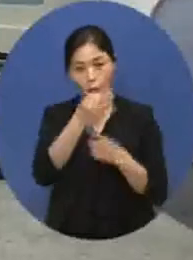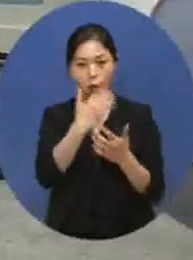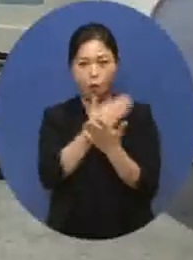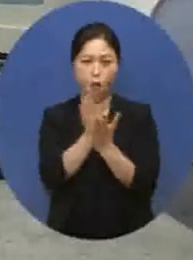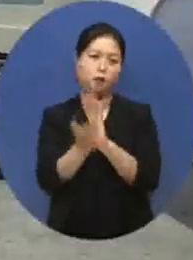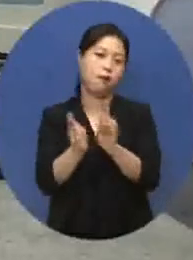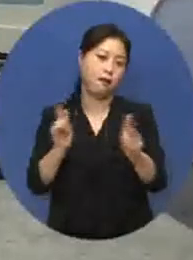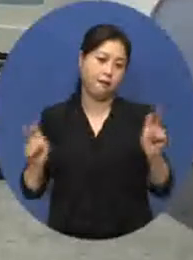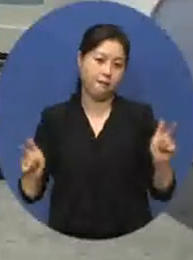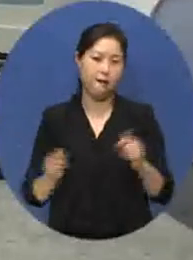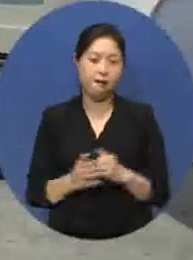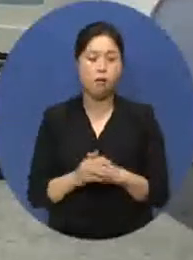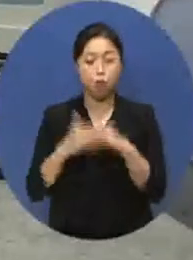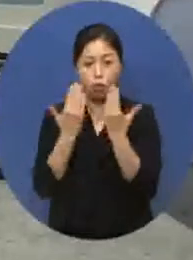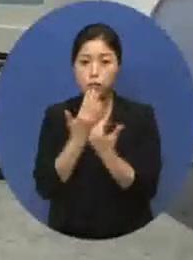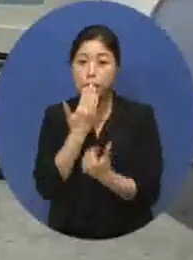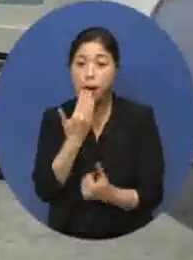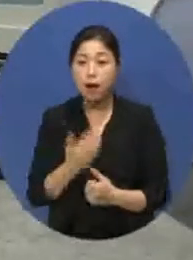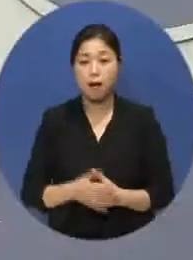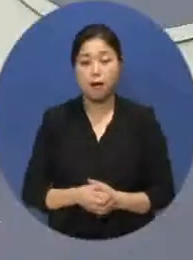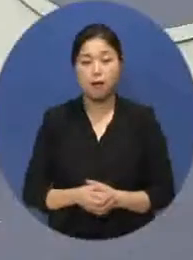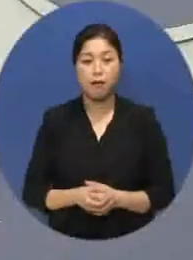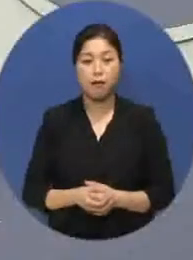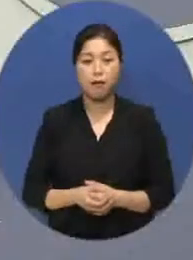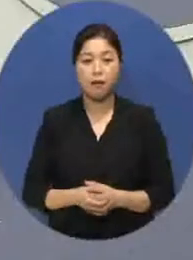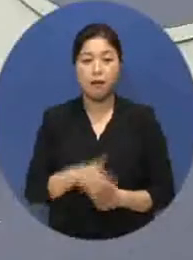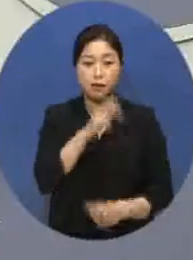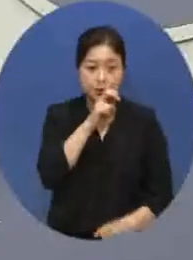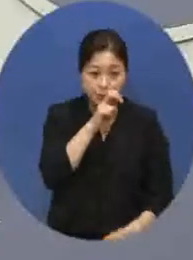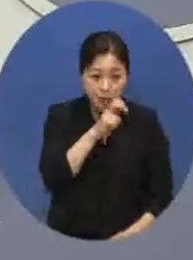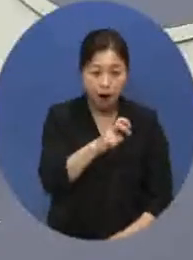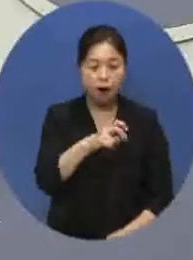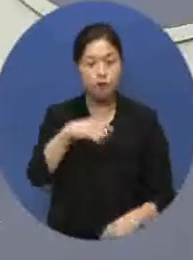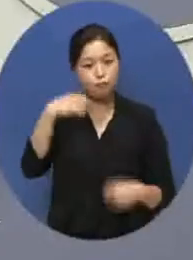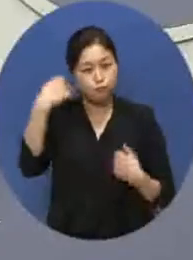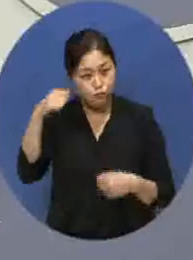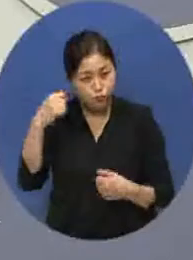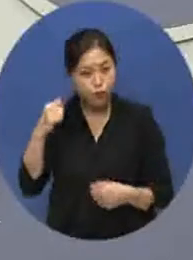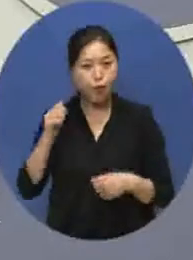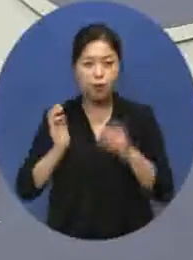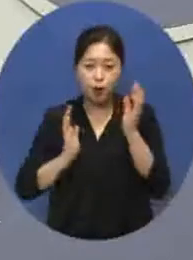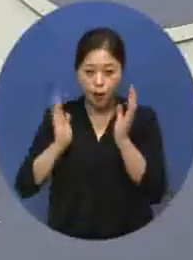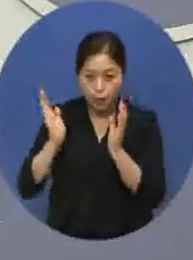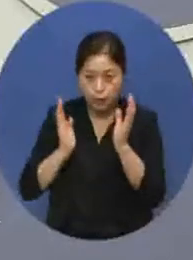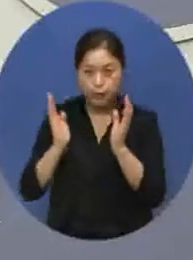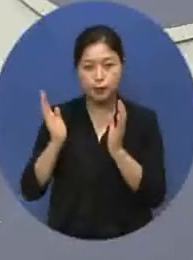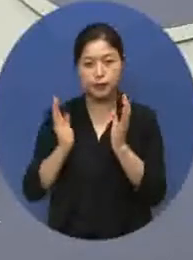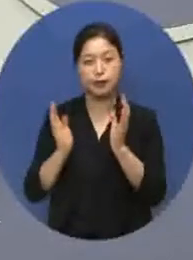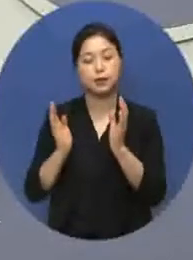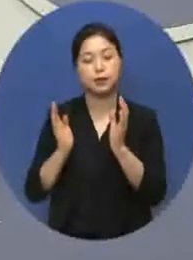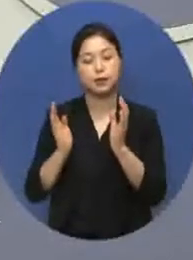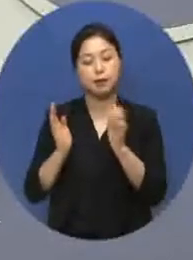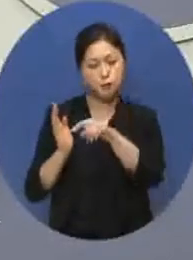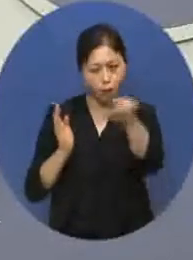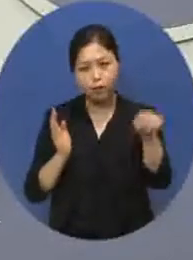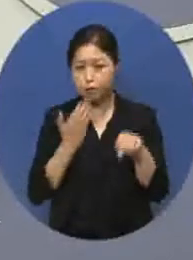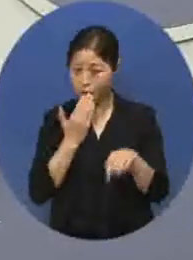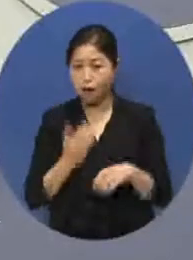다양해요. 안 예. 못하는 게 없죠. 뭐 음악, 뭐 무용, 연극, 뭐 이런까지 다